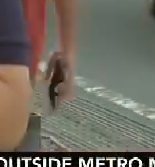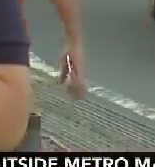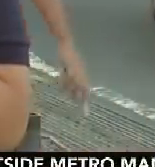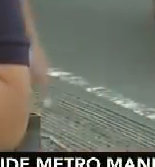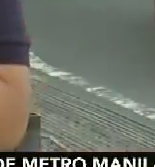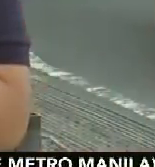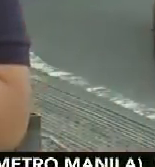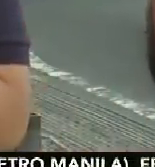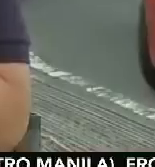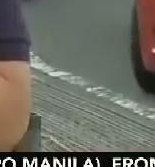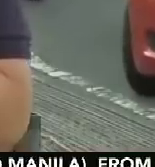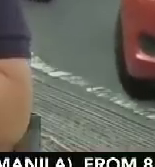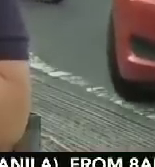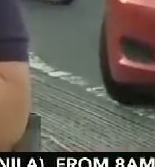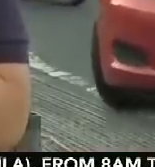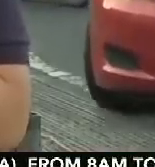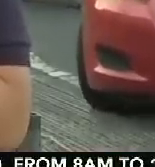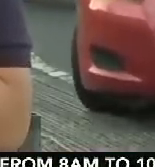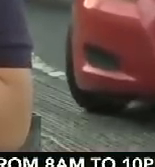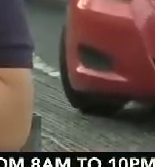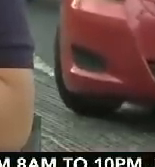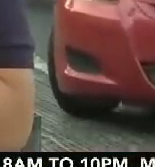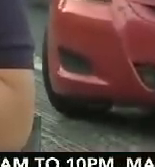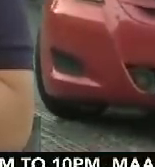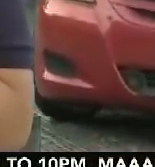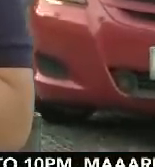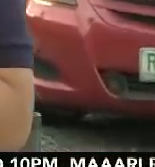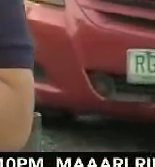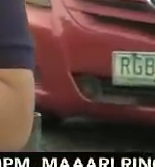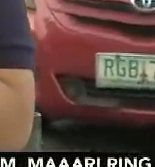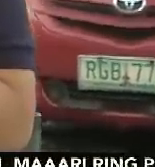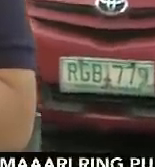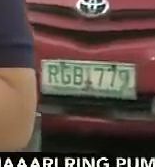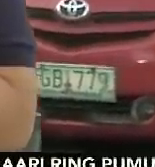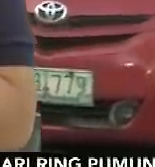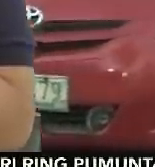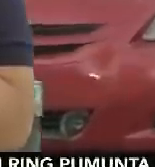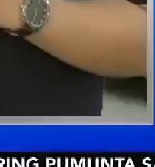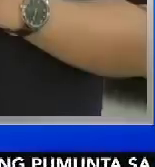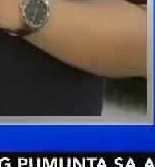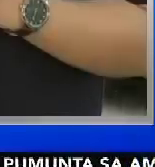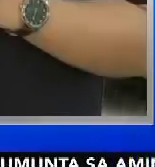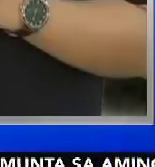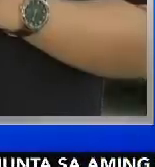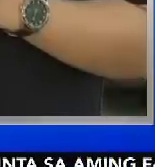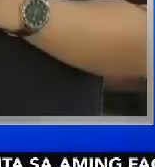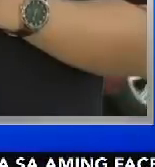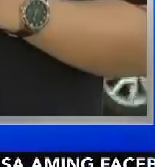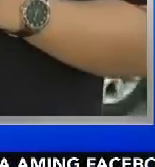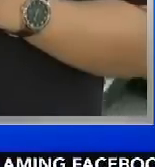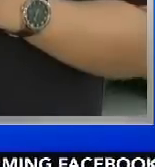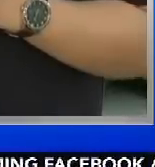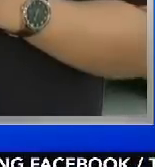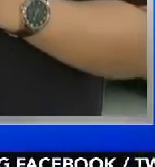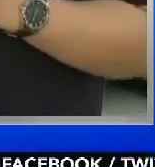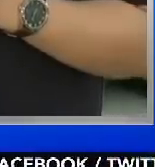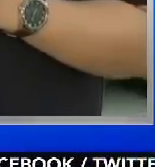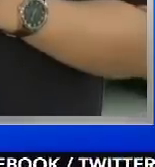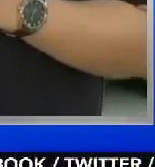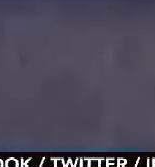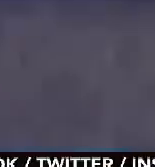niya ang ilang politiko. At yan muna ang latest mula rito sa Batangas. Balik muna sa iyo, Ivan. Maraming salamat, JP